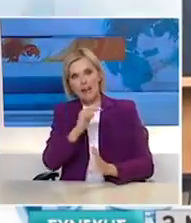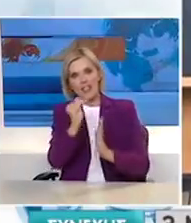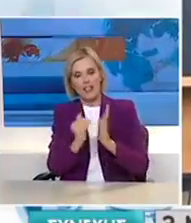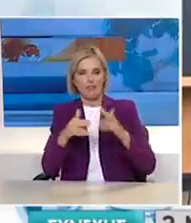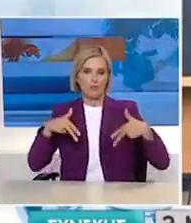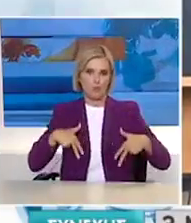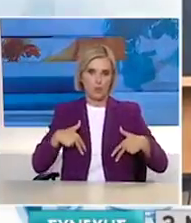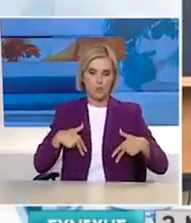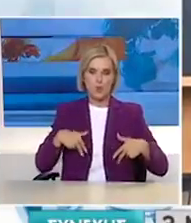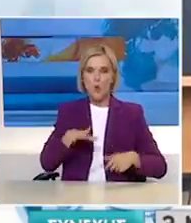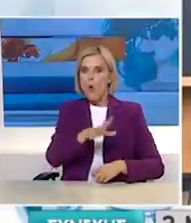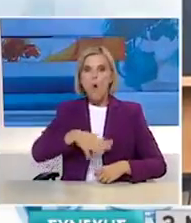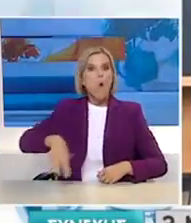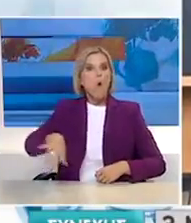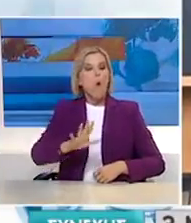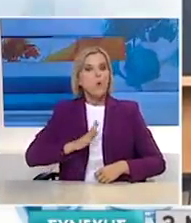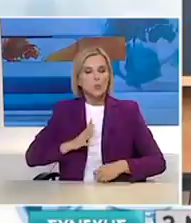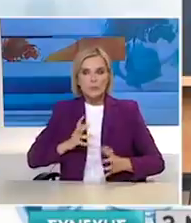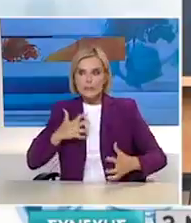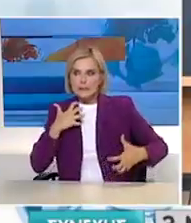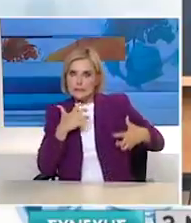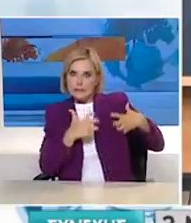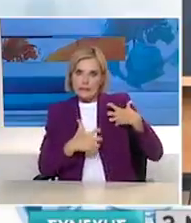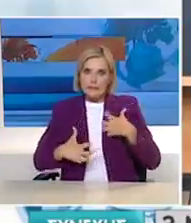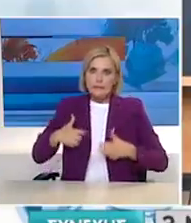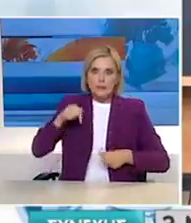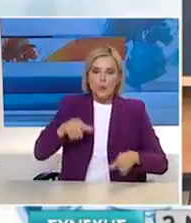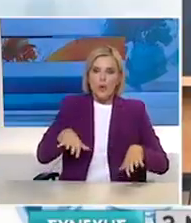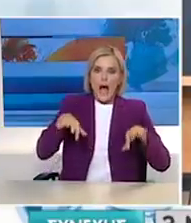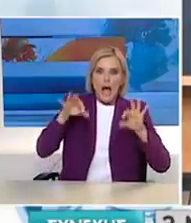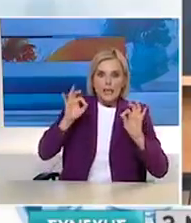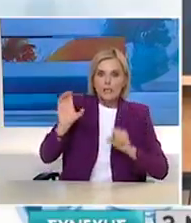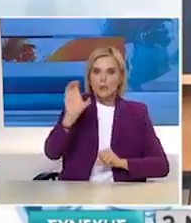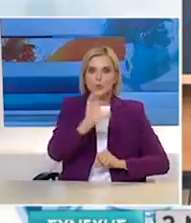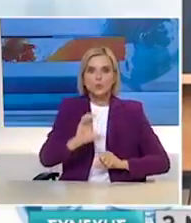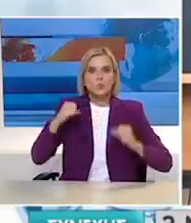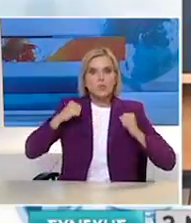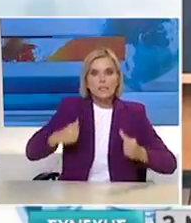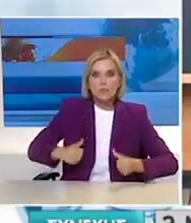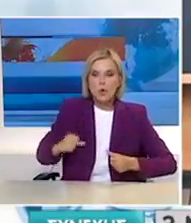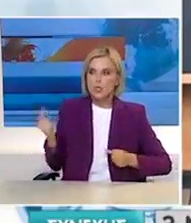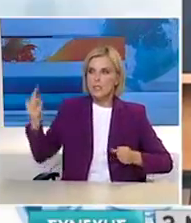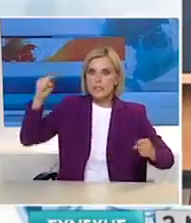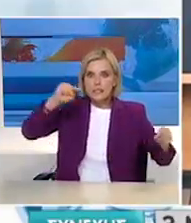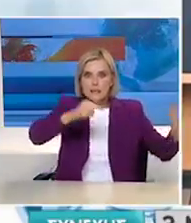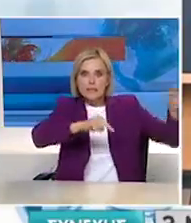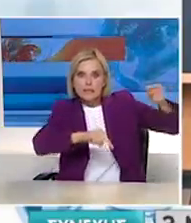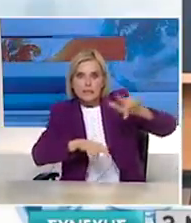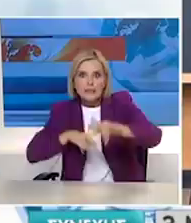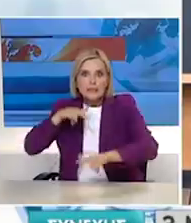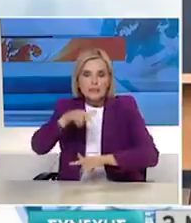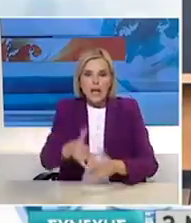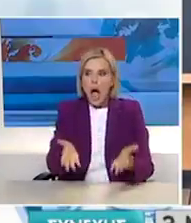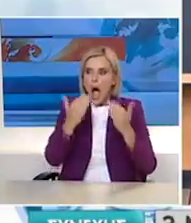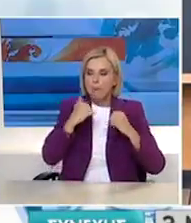έχει δημιουργηθεί ανησυχία στον κόσμο μήπως ο τουρισμός δημιουργήσει αύξηση των κρουσμάτων του κορονοϊού, καθώς οι τουρίστες δεν θα υπόκεινται σε τεστ και